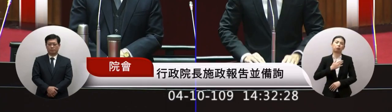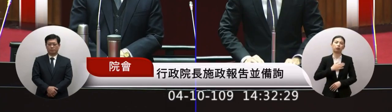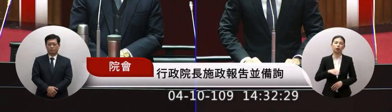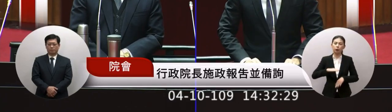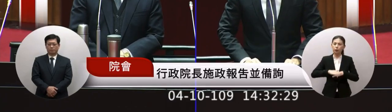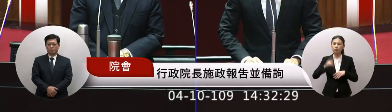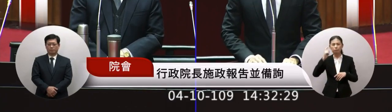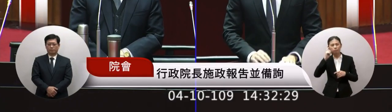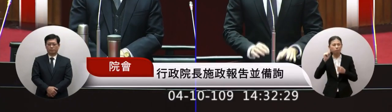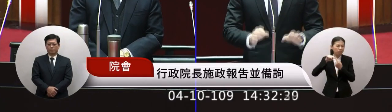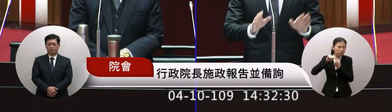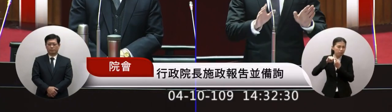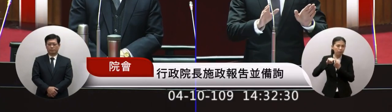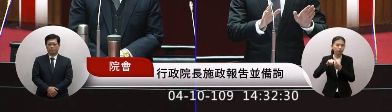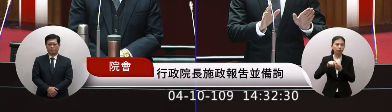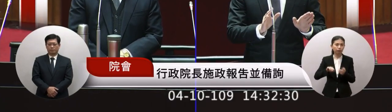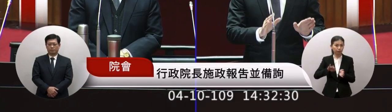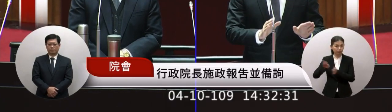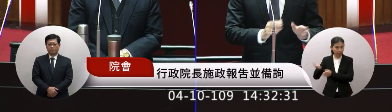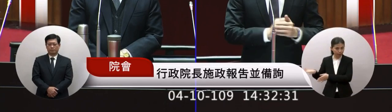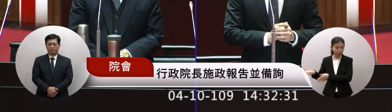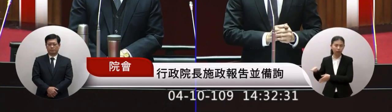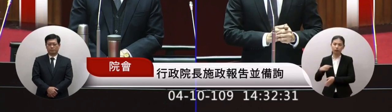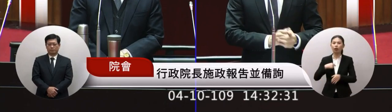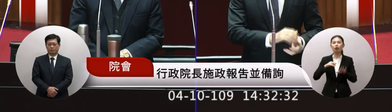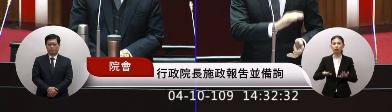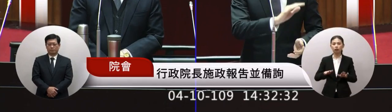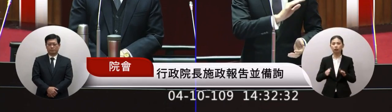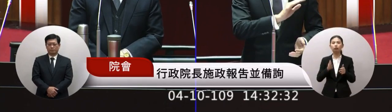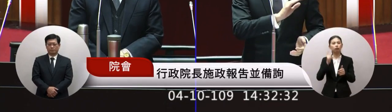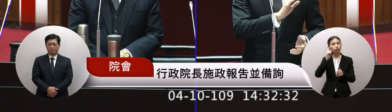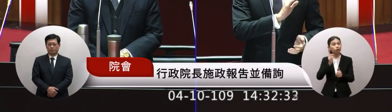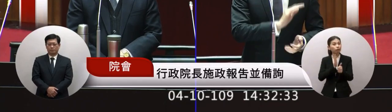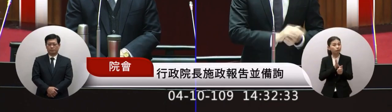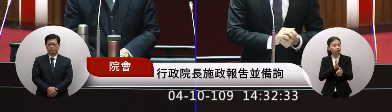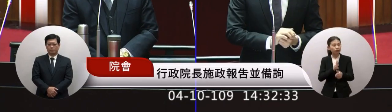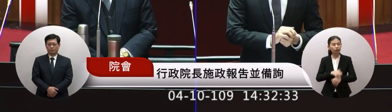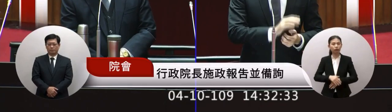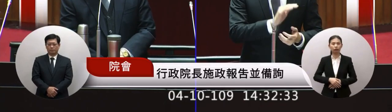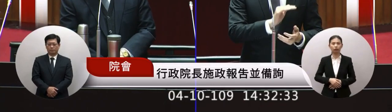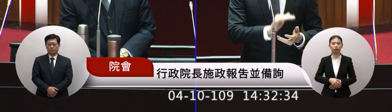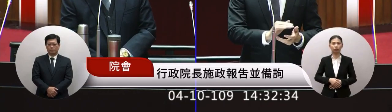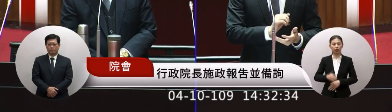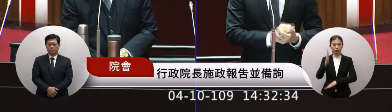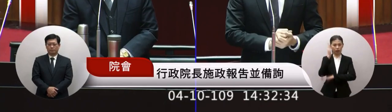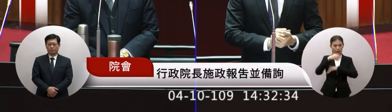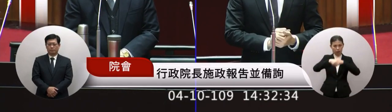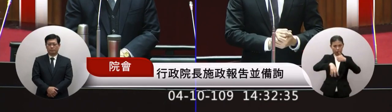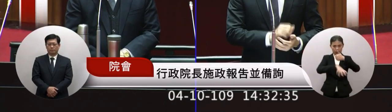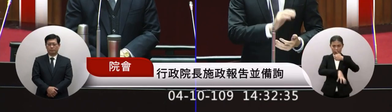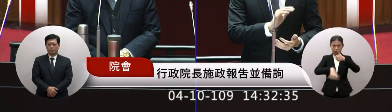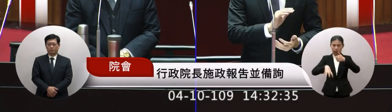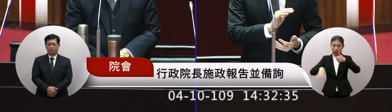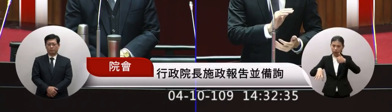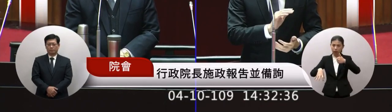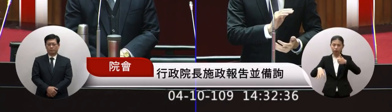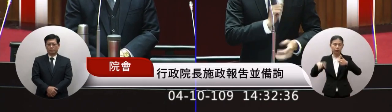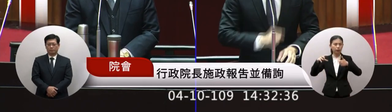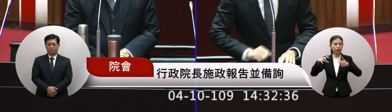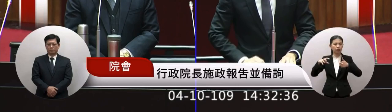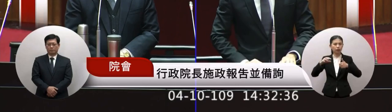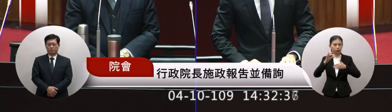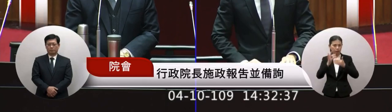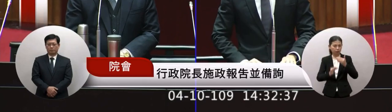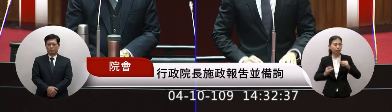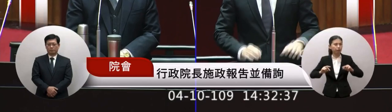会去研究。伫遮我想要较这个甲院长来讨论是这个部门的政府部门的这个改革，即个一寡